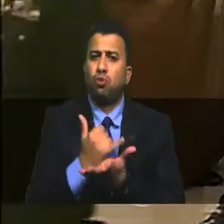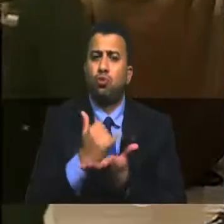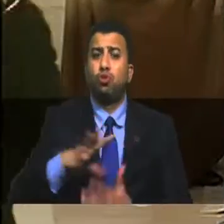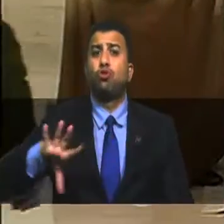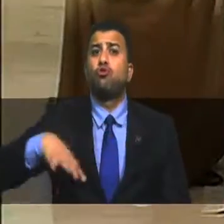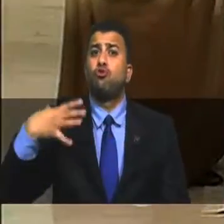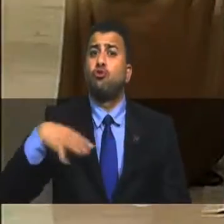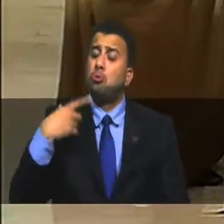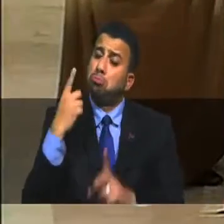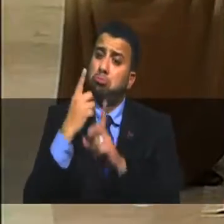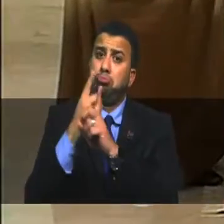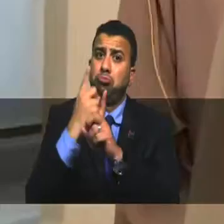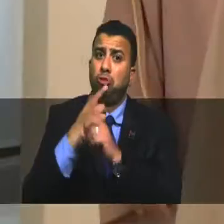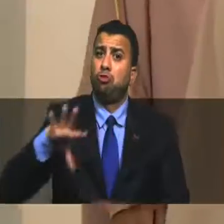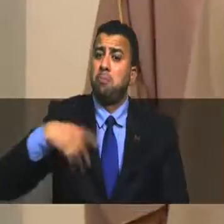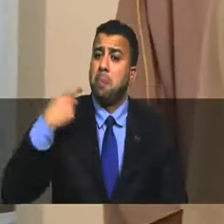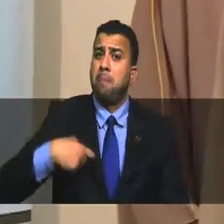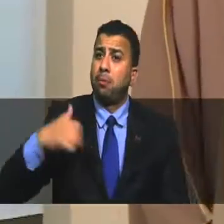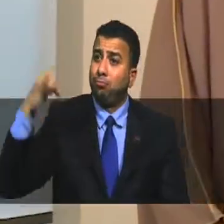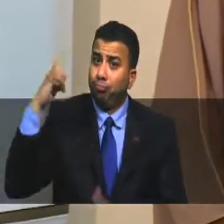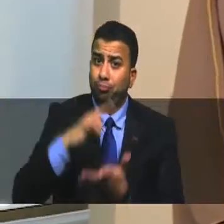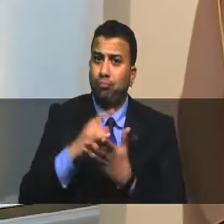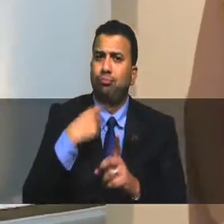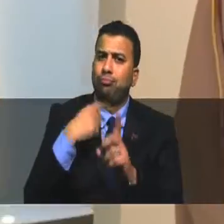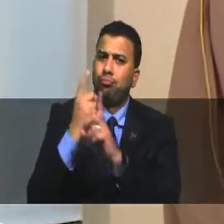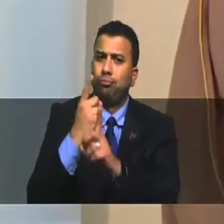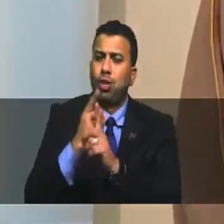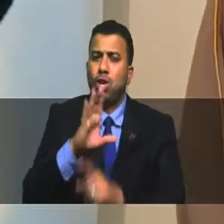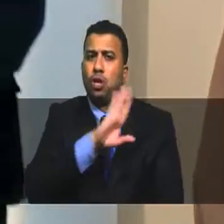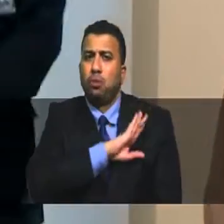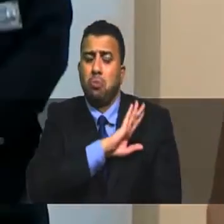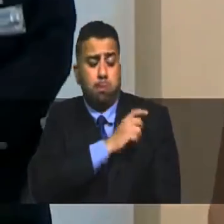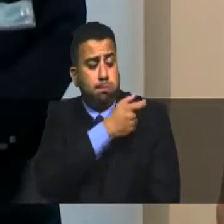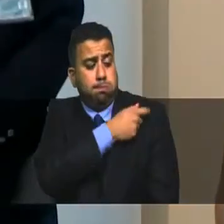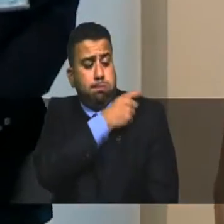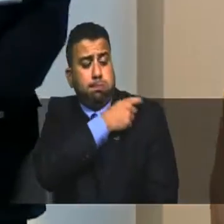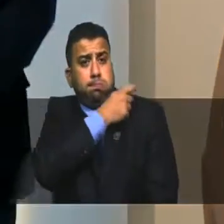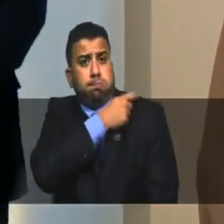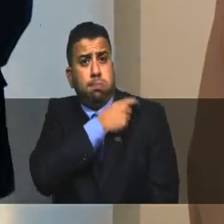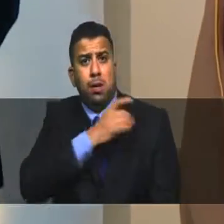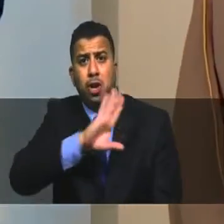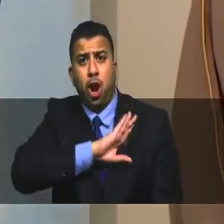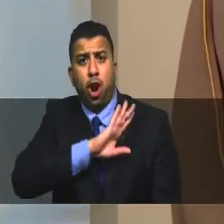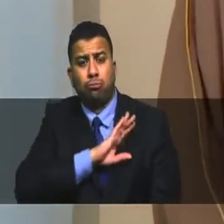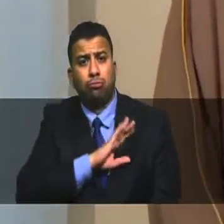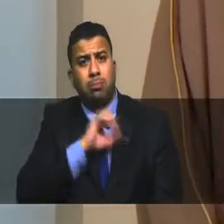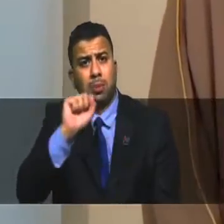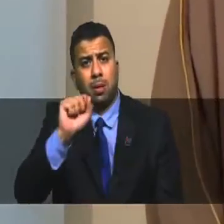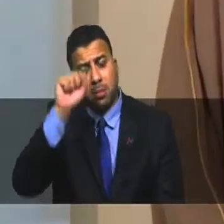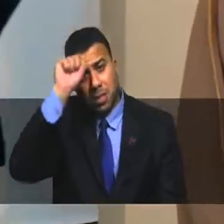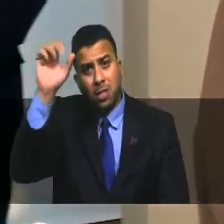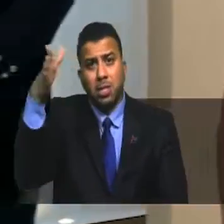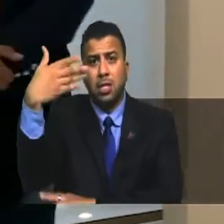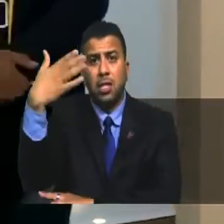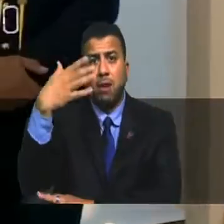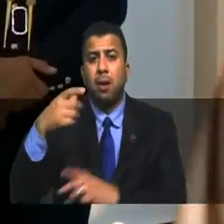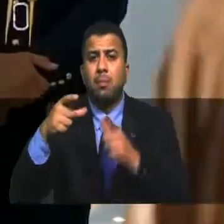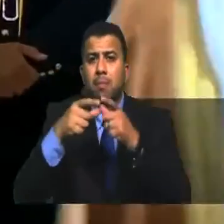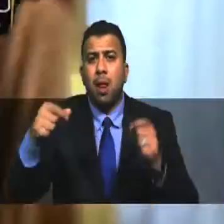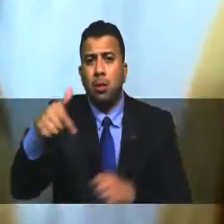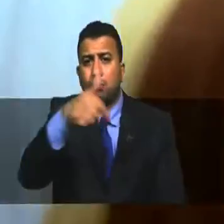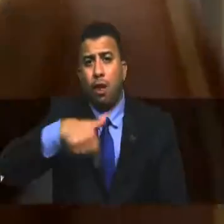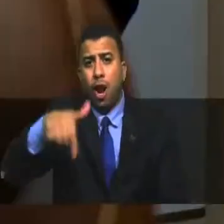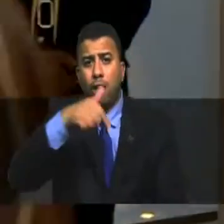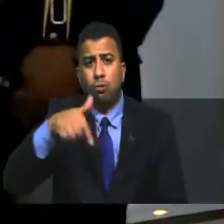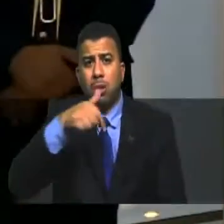وعدد من الشيوخ وأعضاء الحكومة البحرينية وكبار ضباط القوات المسلحة وسفراء دول مجلس